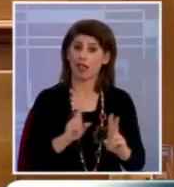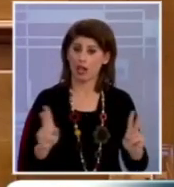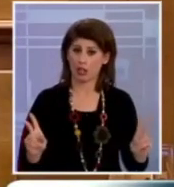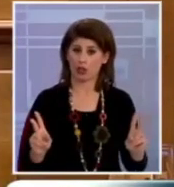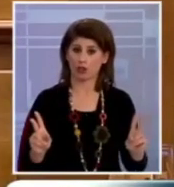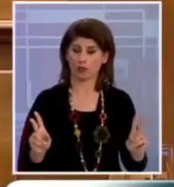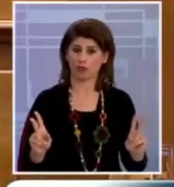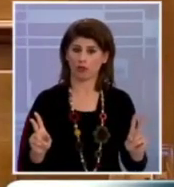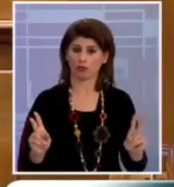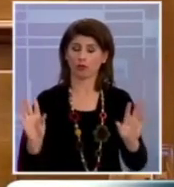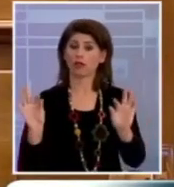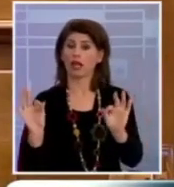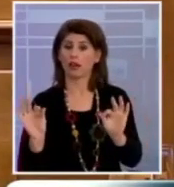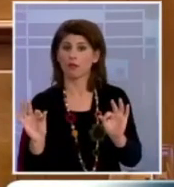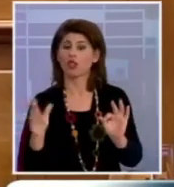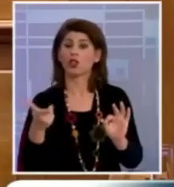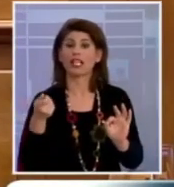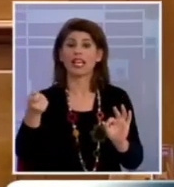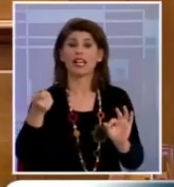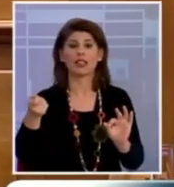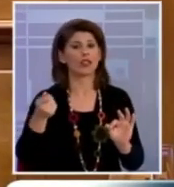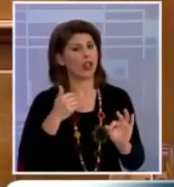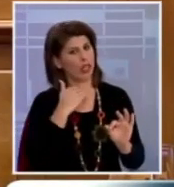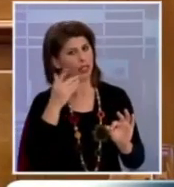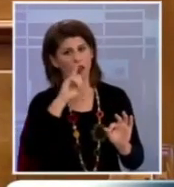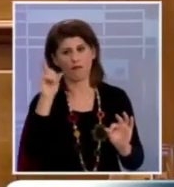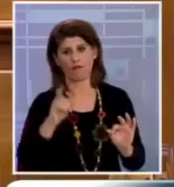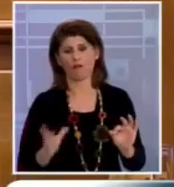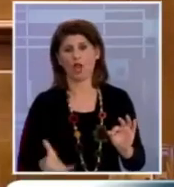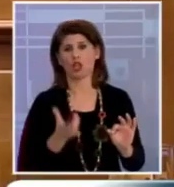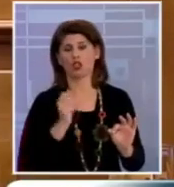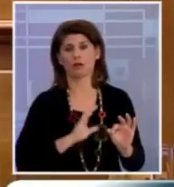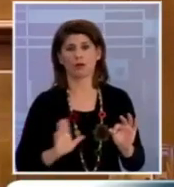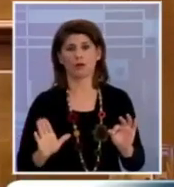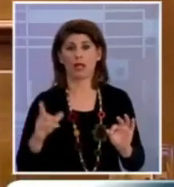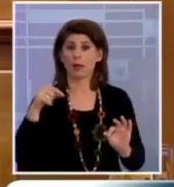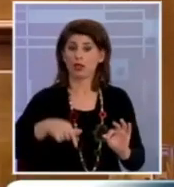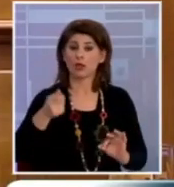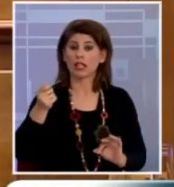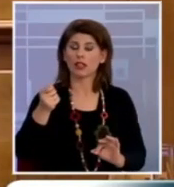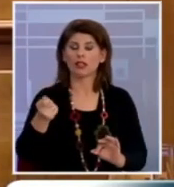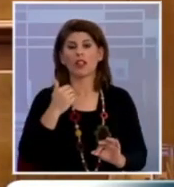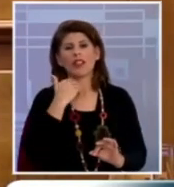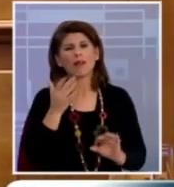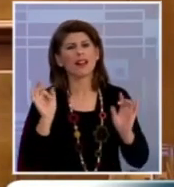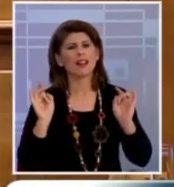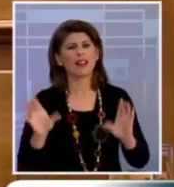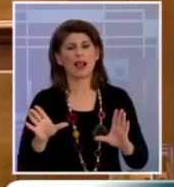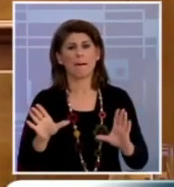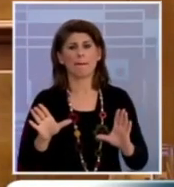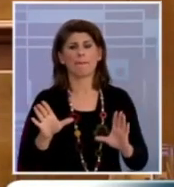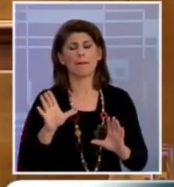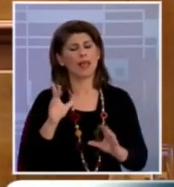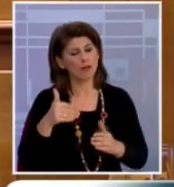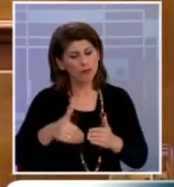να ρυθμιστεί ότι το χρέος δεν είναι βιώσιμο. Με το σημερινό χρέος δεν υπάρχει καμιά ρεαλιστική προοπτική για τη